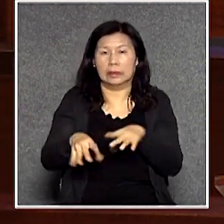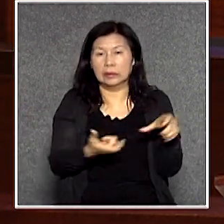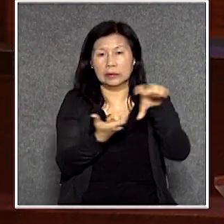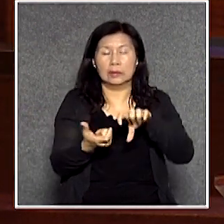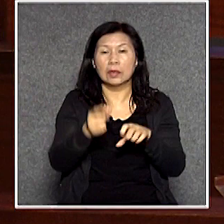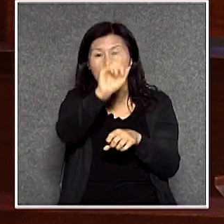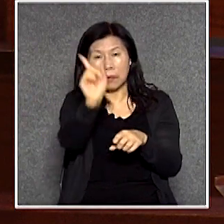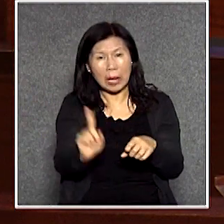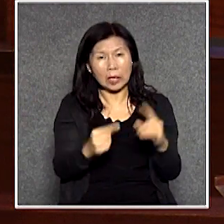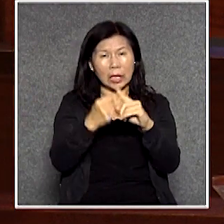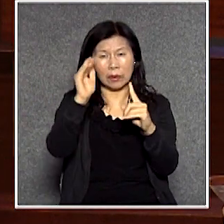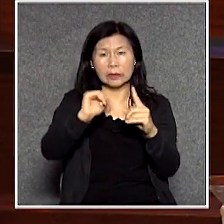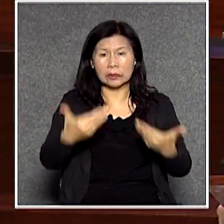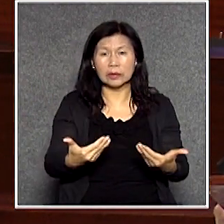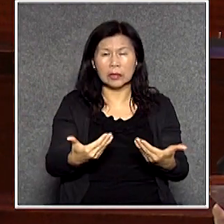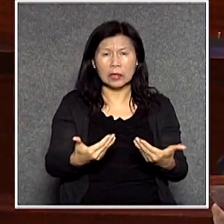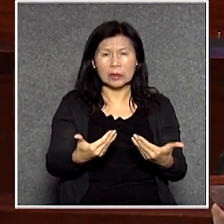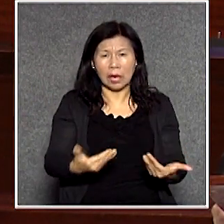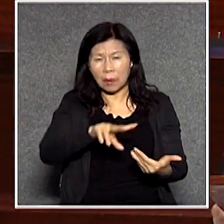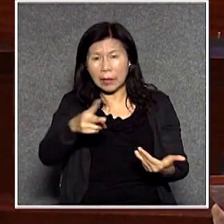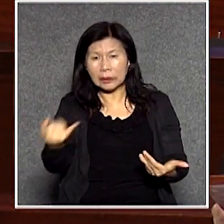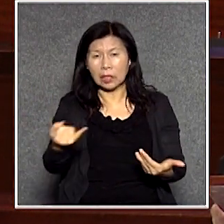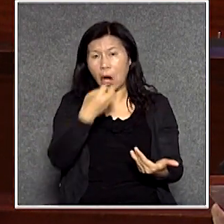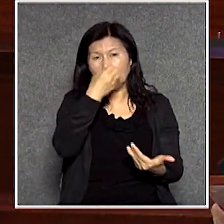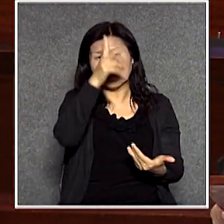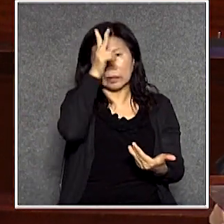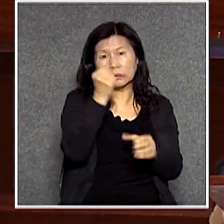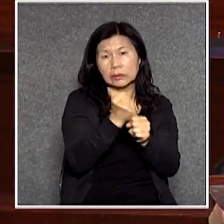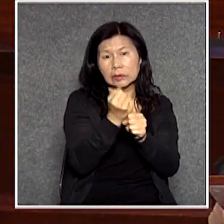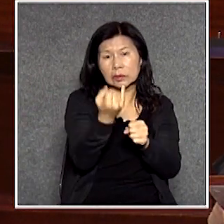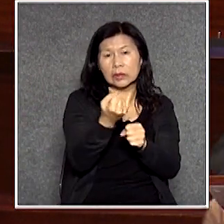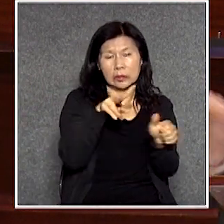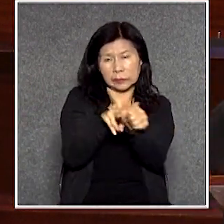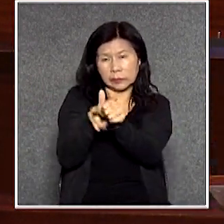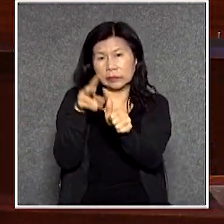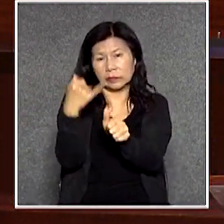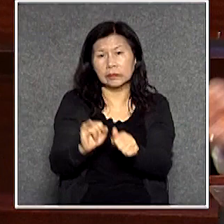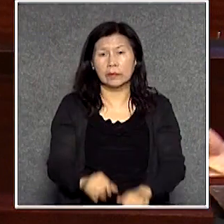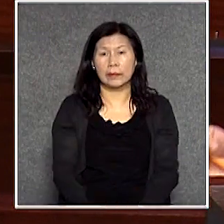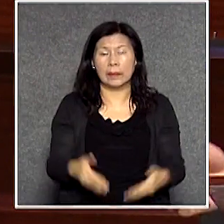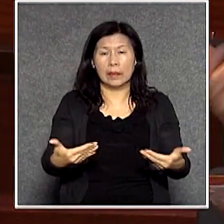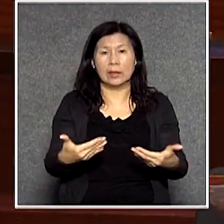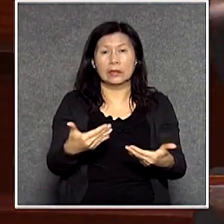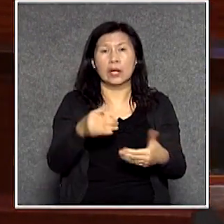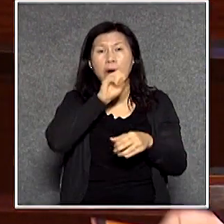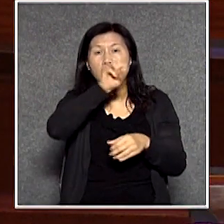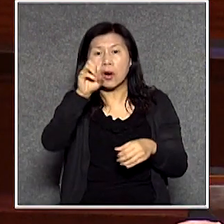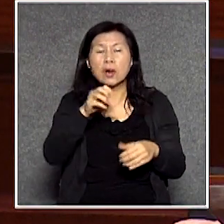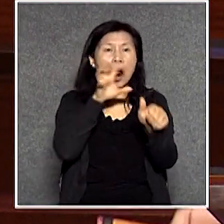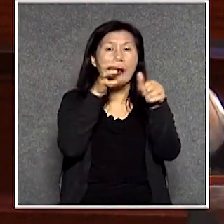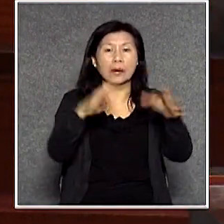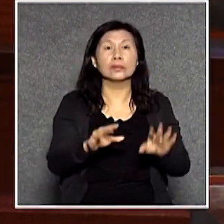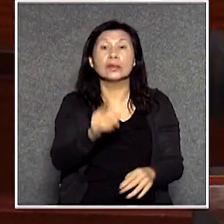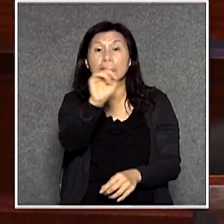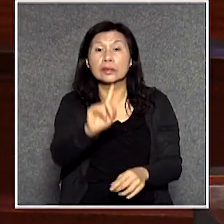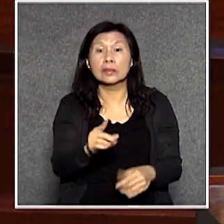令到即係而家出現咁嘅局面？係咪呢個特區政府啊？不受約制， 喂，我哋而家喺度發下噏風，鬧完咪咁咯，